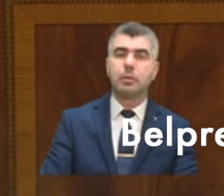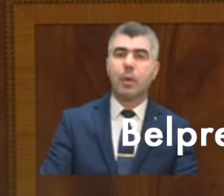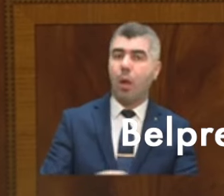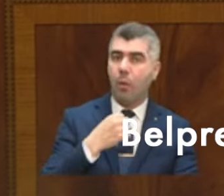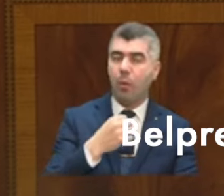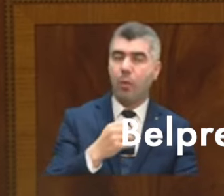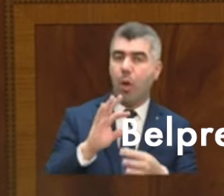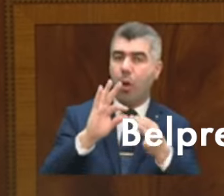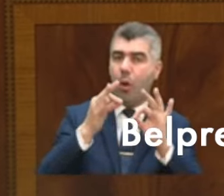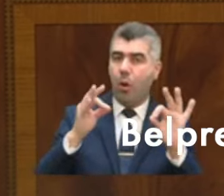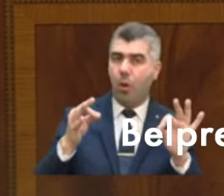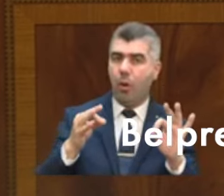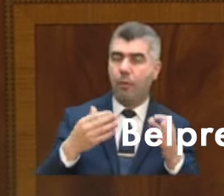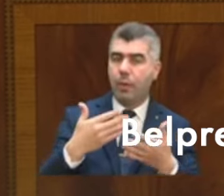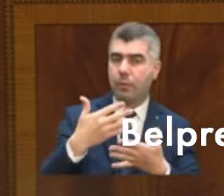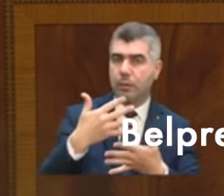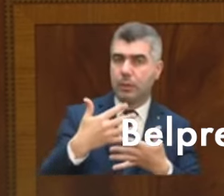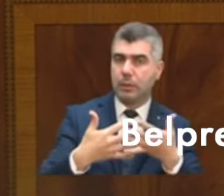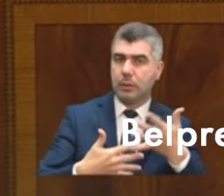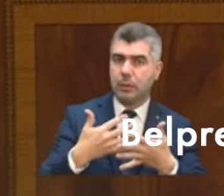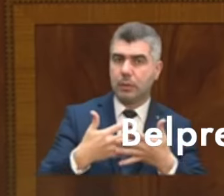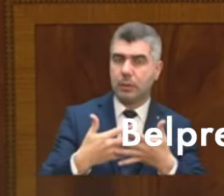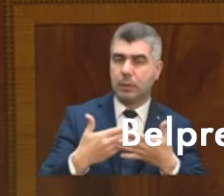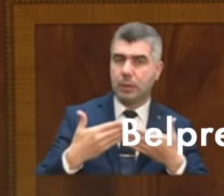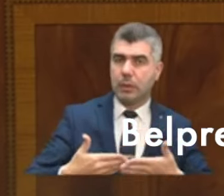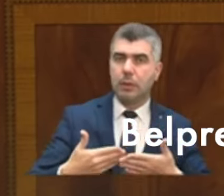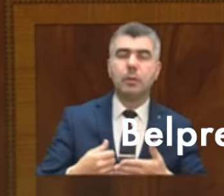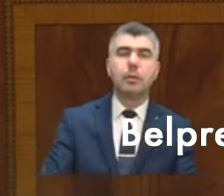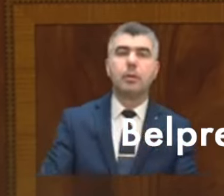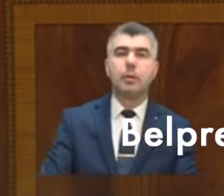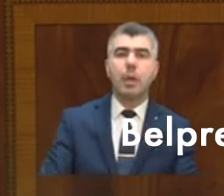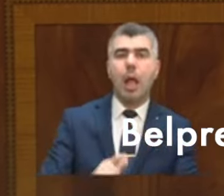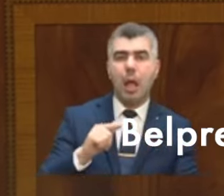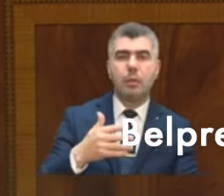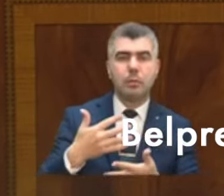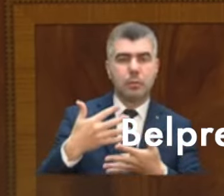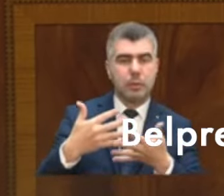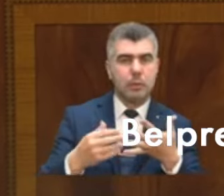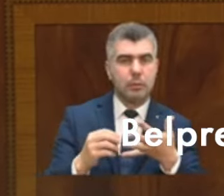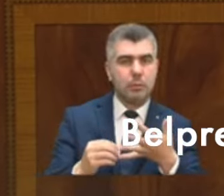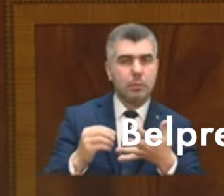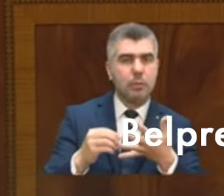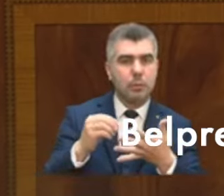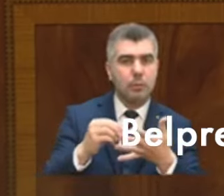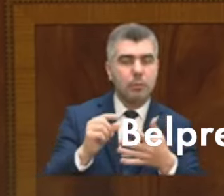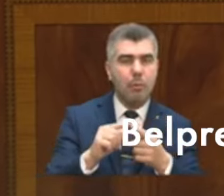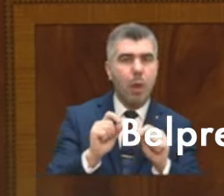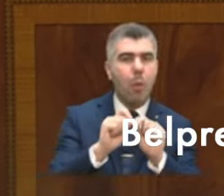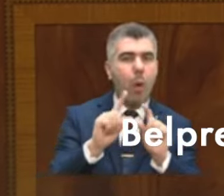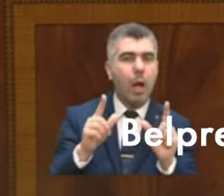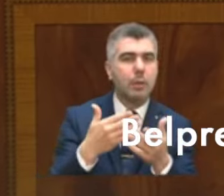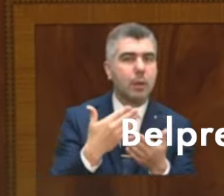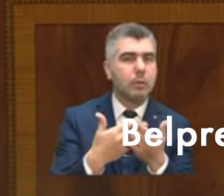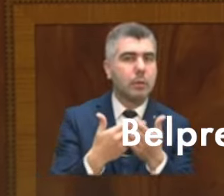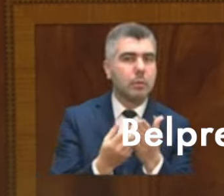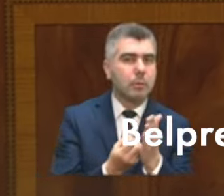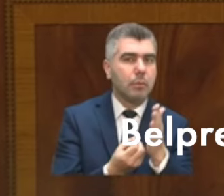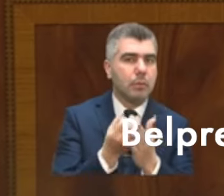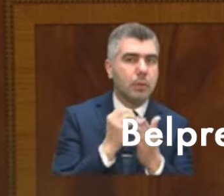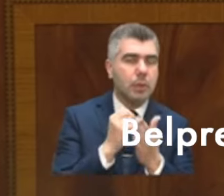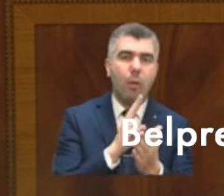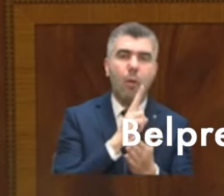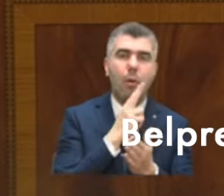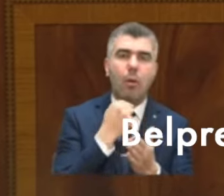بالتحليل في مداخلته في مداخل هاته بعض النقاط من موقع المعارضه الناصحه وال مقترحه على